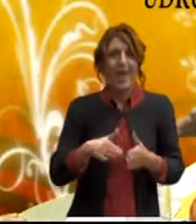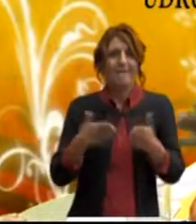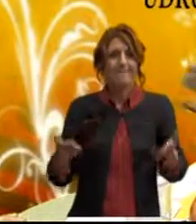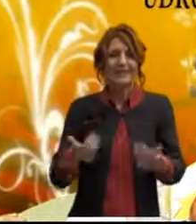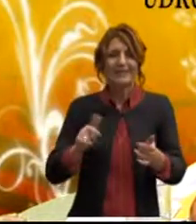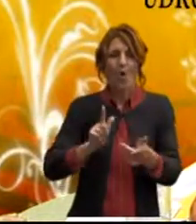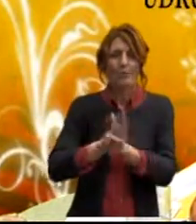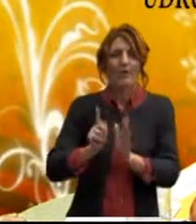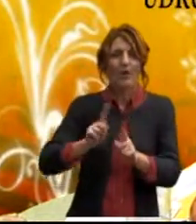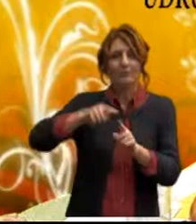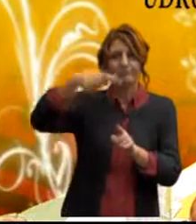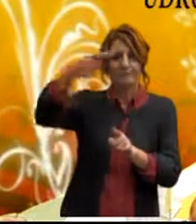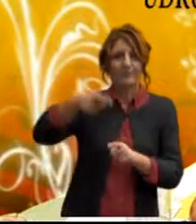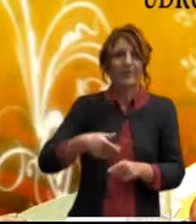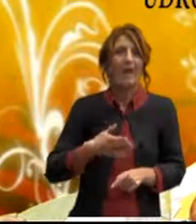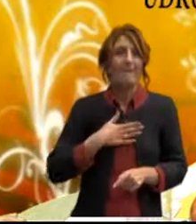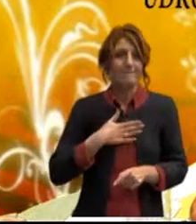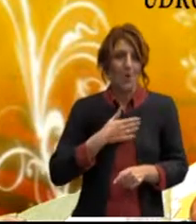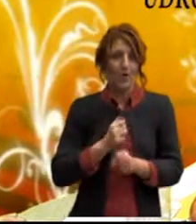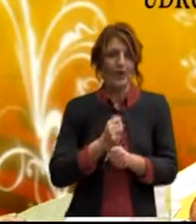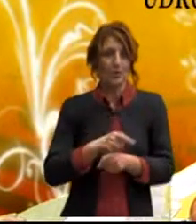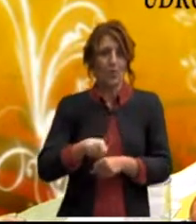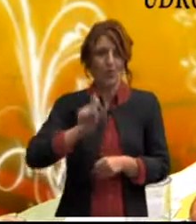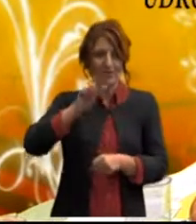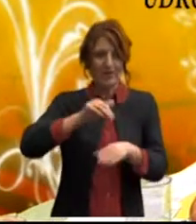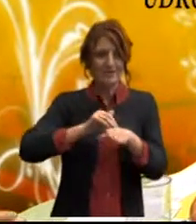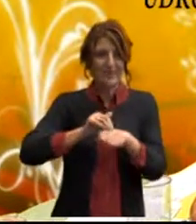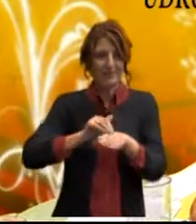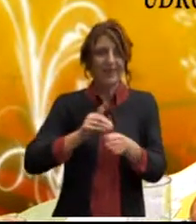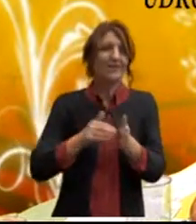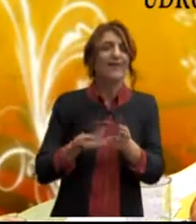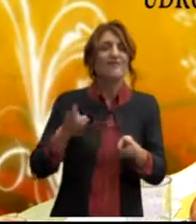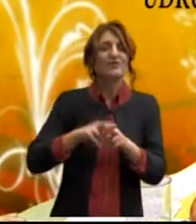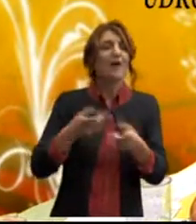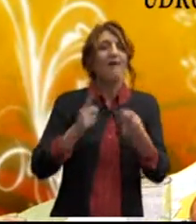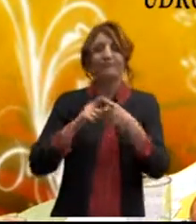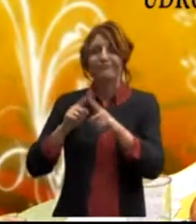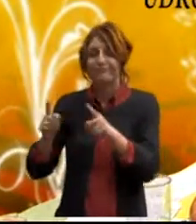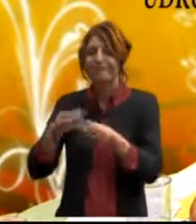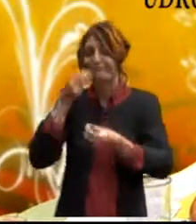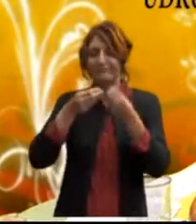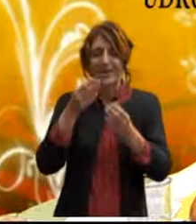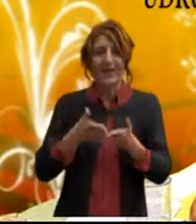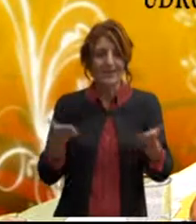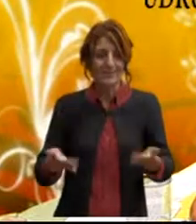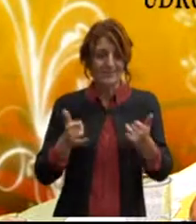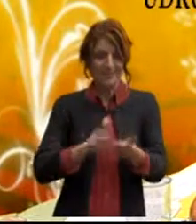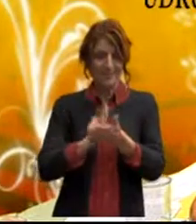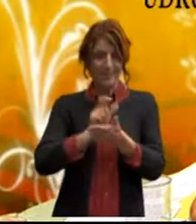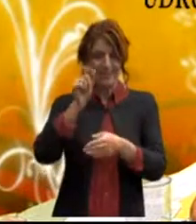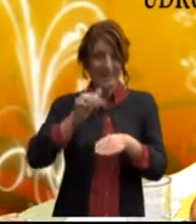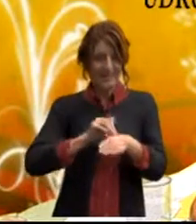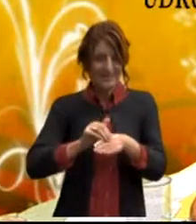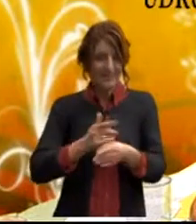odmah, ali samo ću vam reći, moj princip jest u 12. mjesecu imati malo različite emisije, jer ako je 12. mjesec, ako je